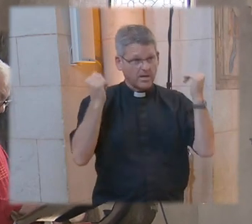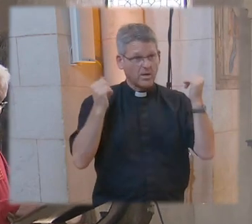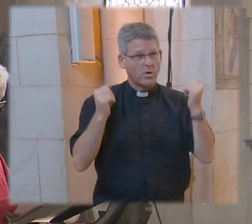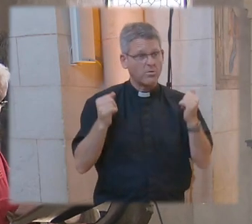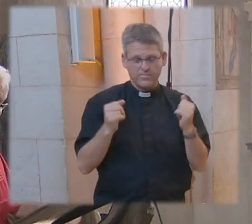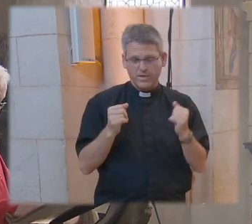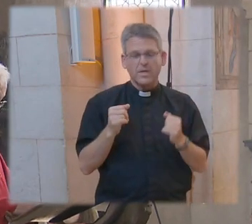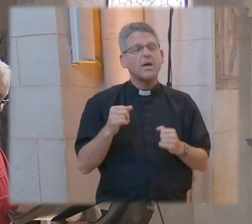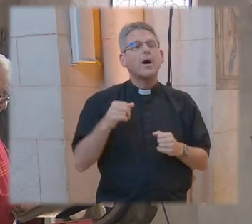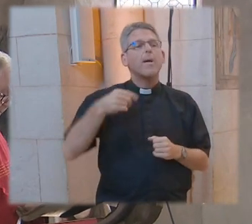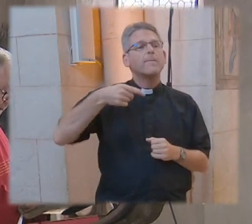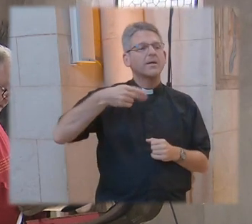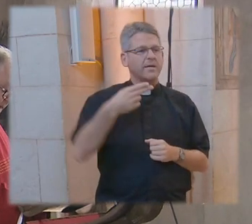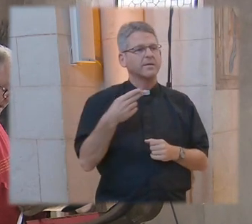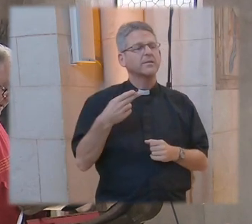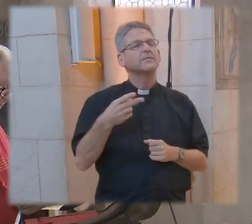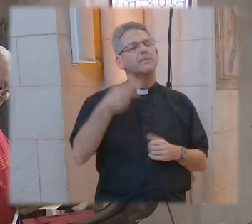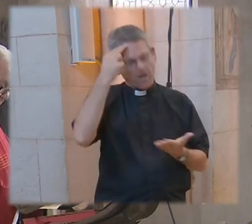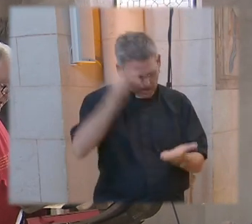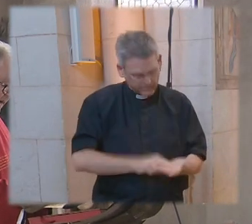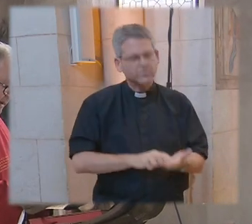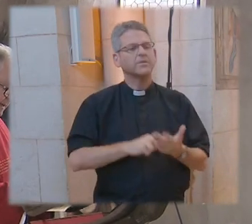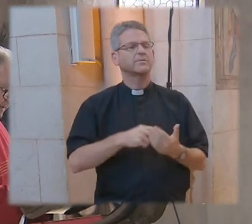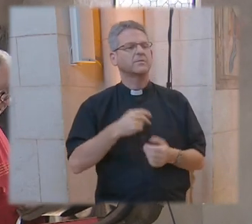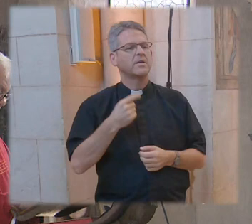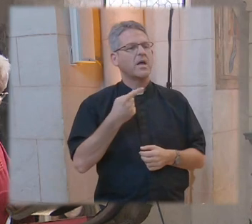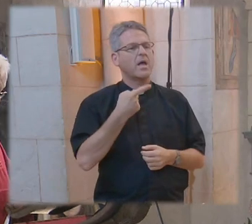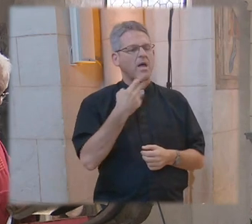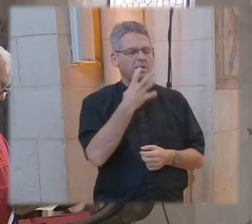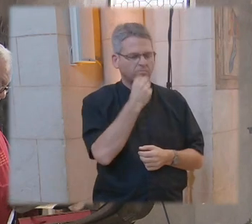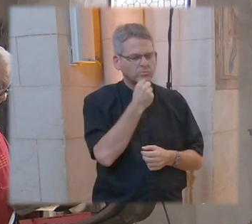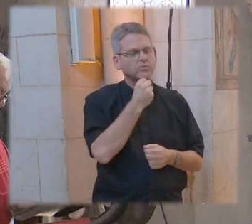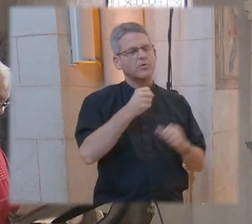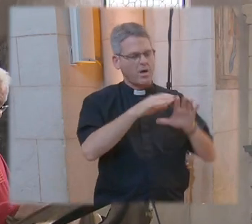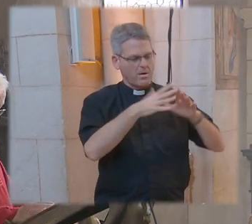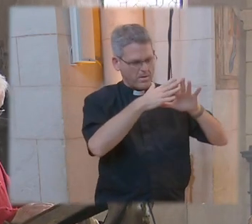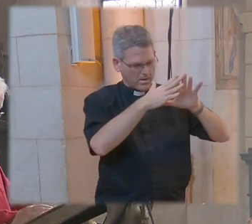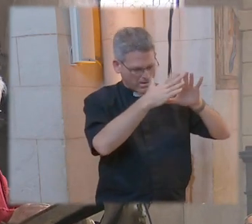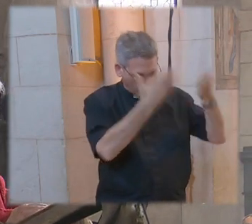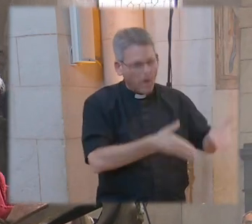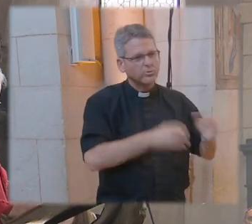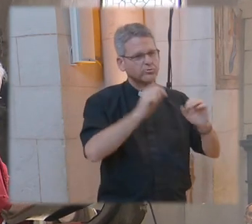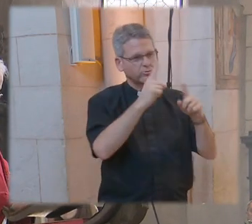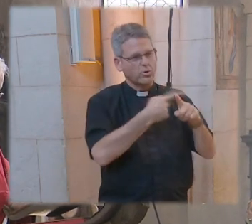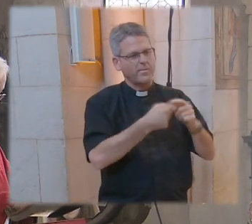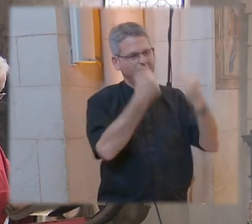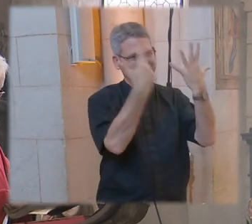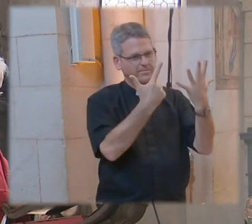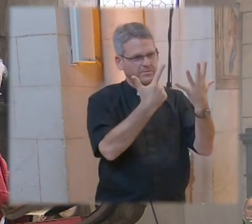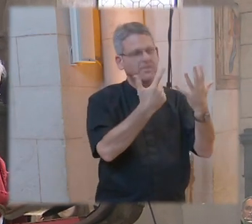sich Pater Henkes bei den Erkrankten in seinem Arbeitsblock 17 freiwillig